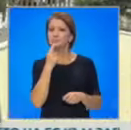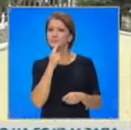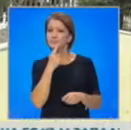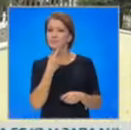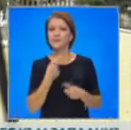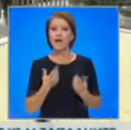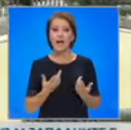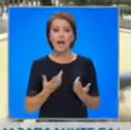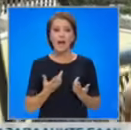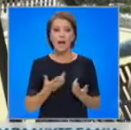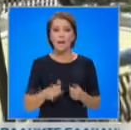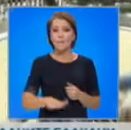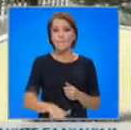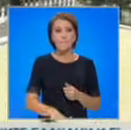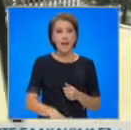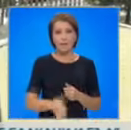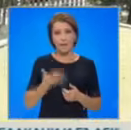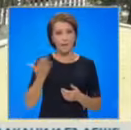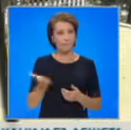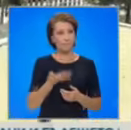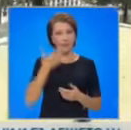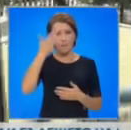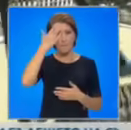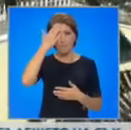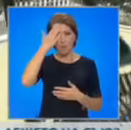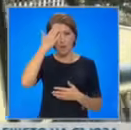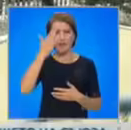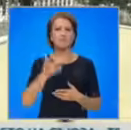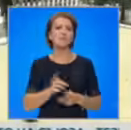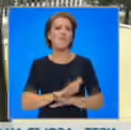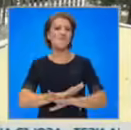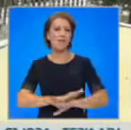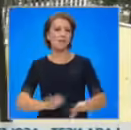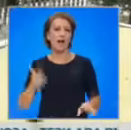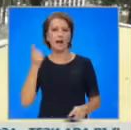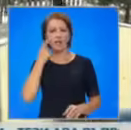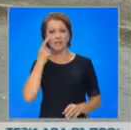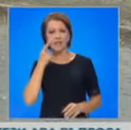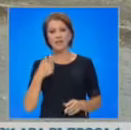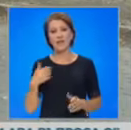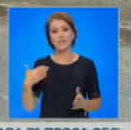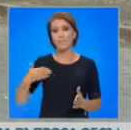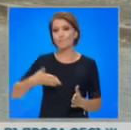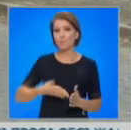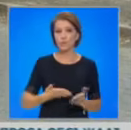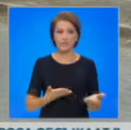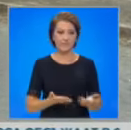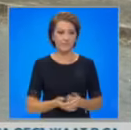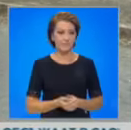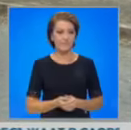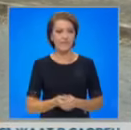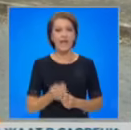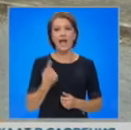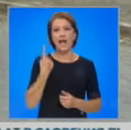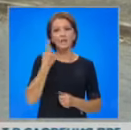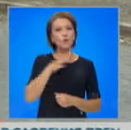ми се наложил малкия, беше се разболял и веднага изкараха да му правят PCR тест, аз съм против тези неща. Моето дете вече